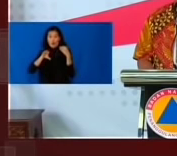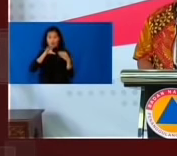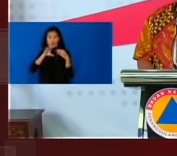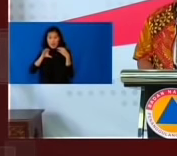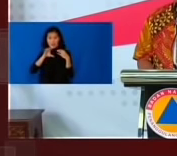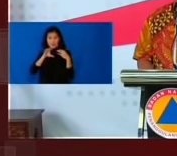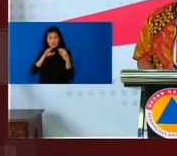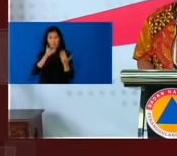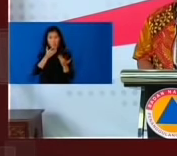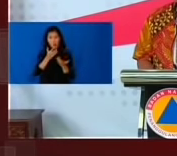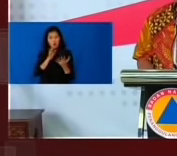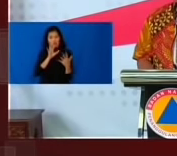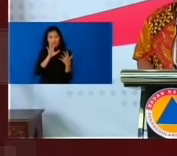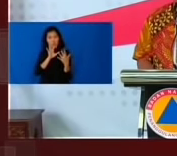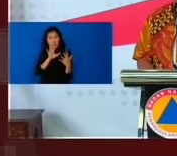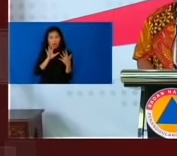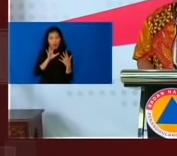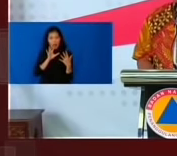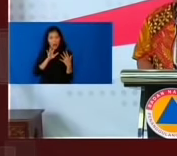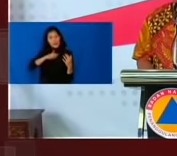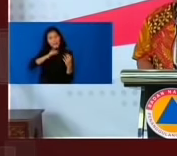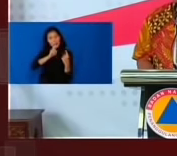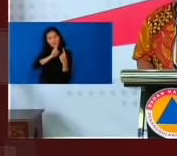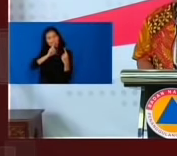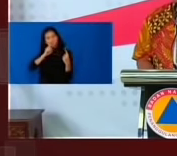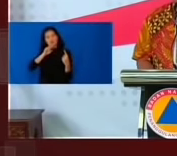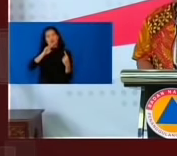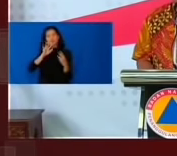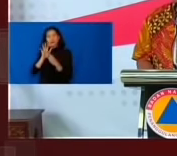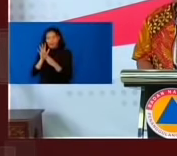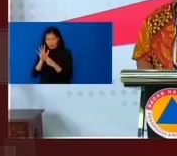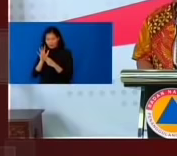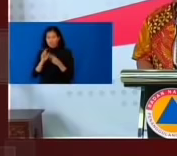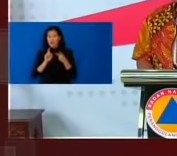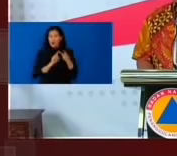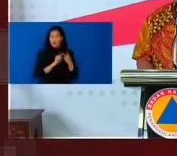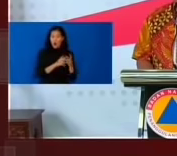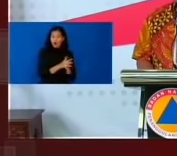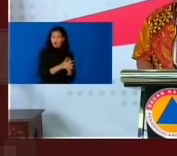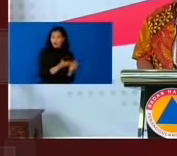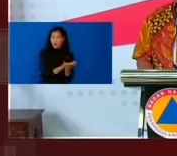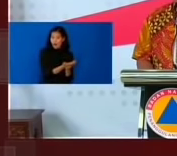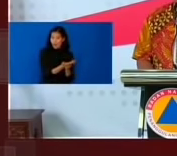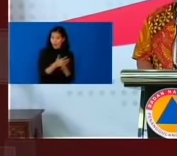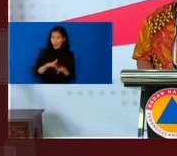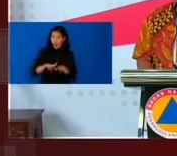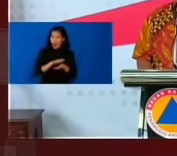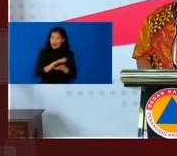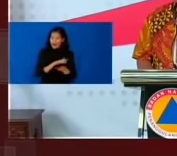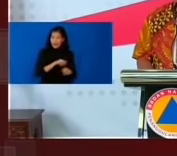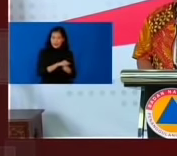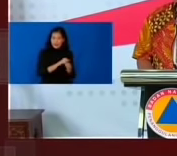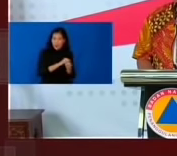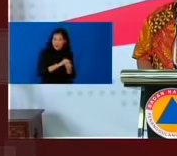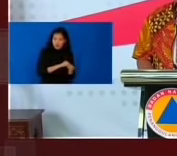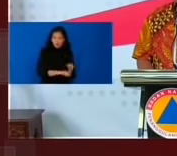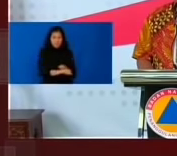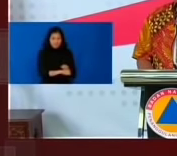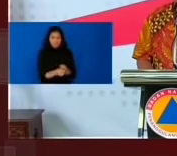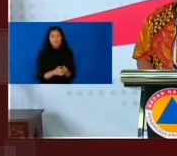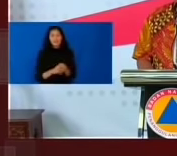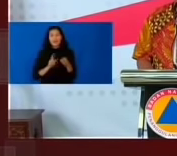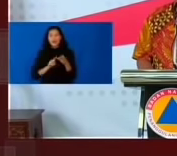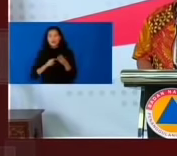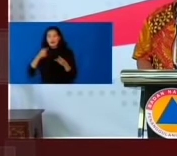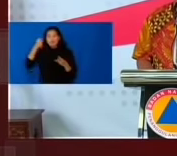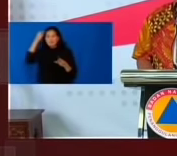sosial, setidak-tidaknya 2 meter, cuci tangan pakai sabun dengan air yang mengalir, hindari menyentuh